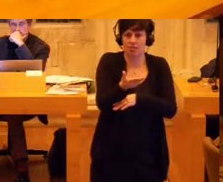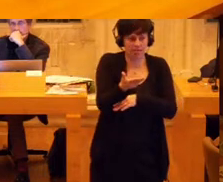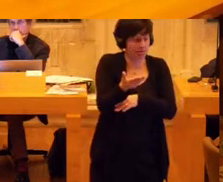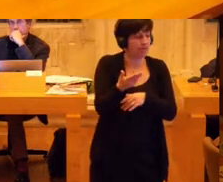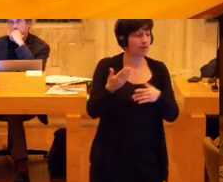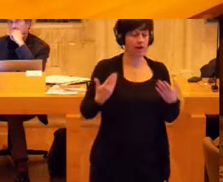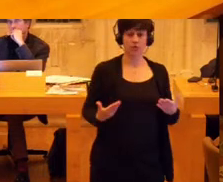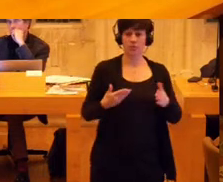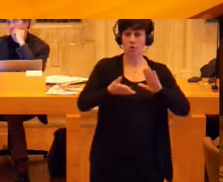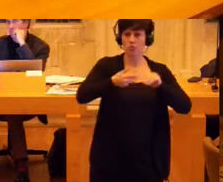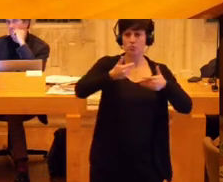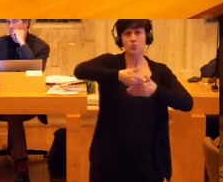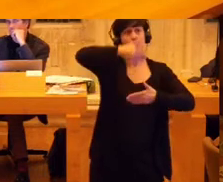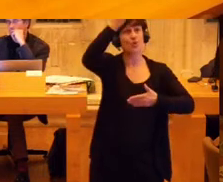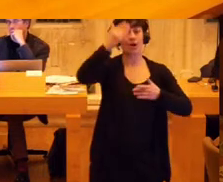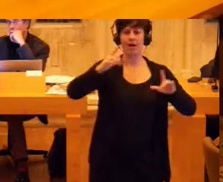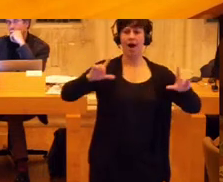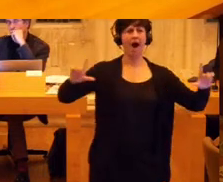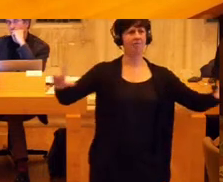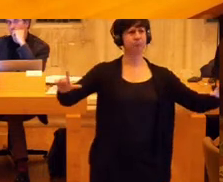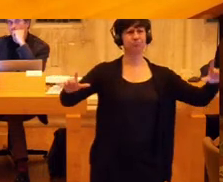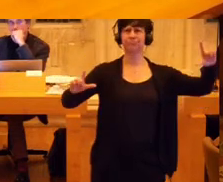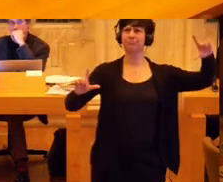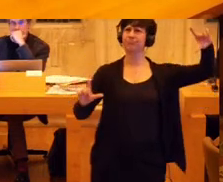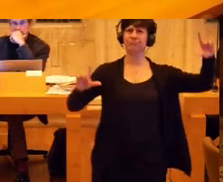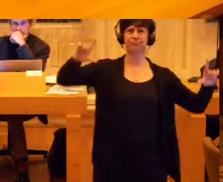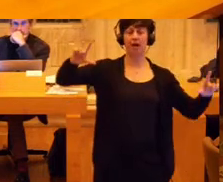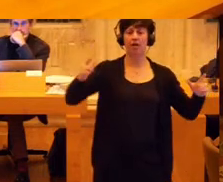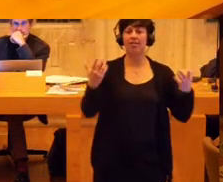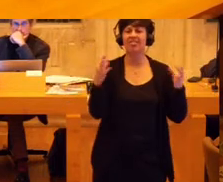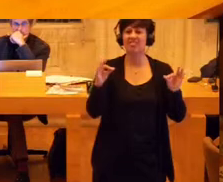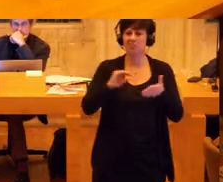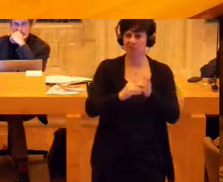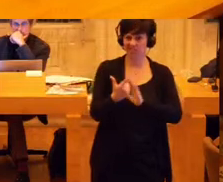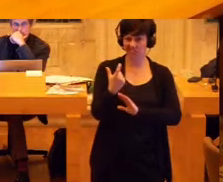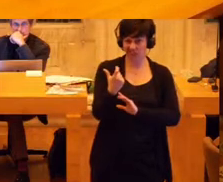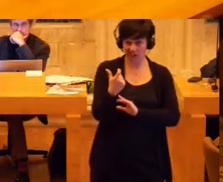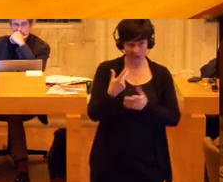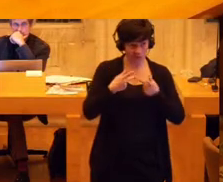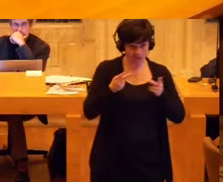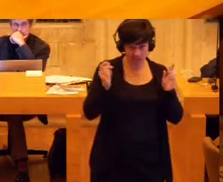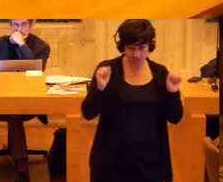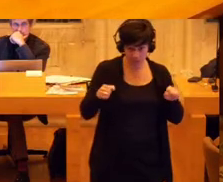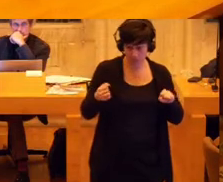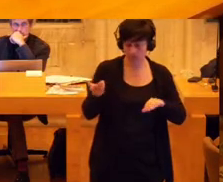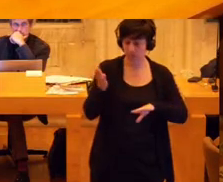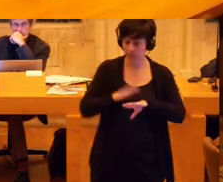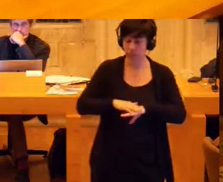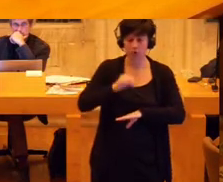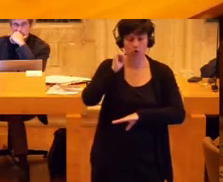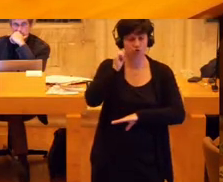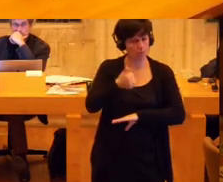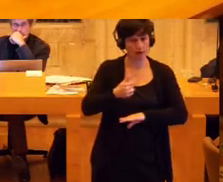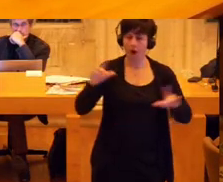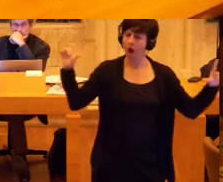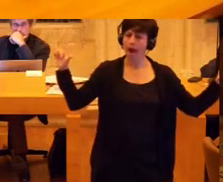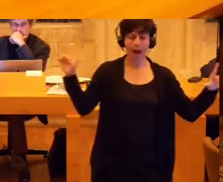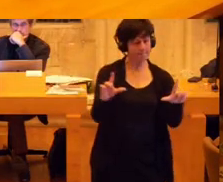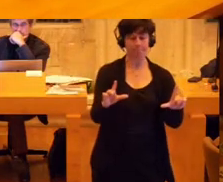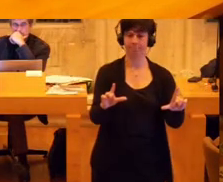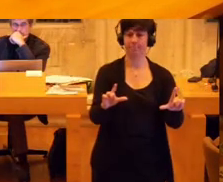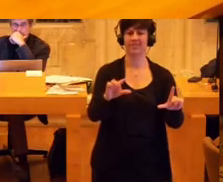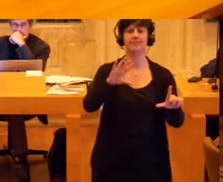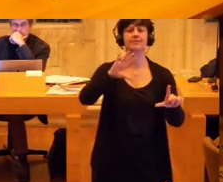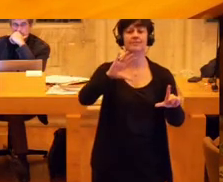aujourd'hui autorisées jusqu'à 10 mètres carrés, un peu plus de 10 mètres carrés. Demain, elles seront autorisées, mais à des superficies inférieures à